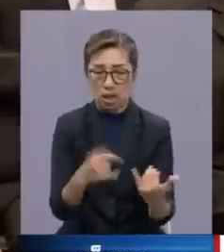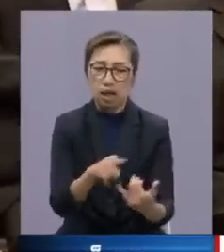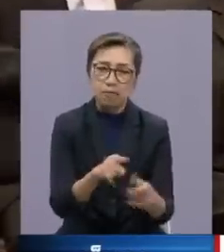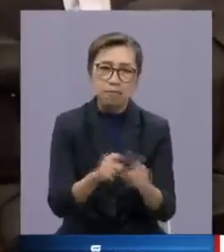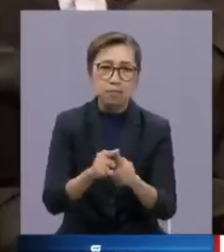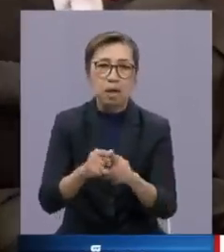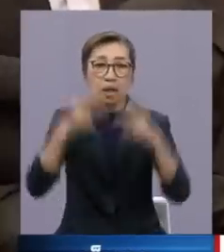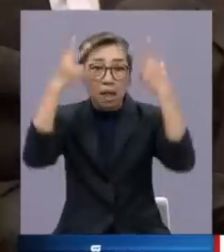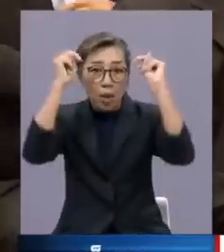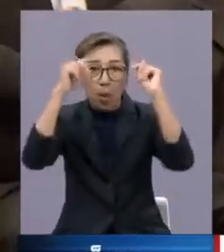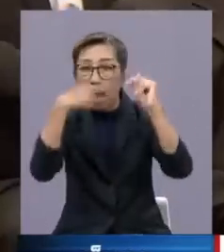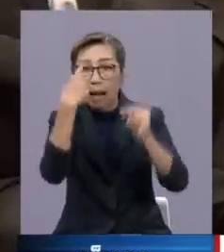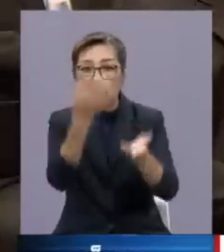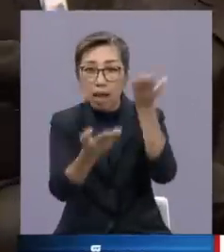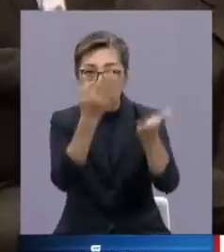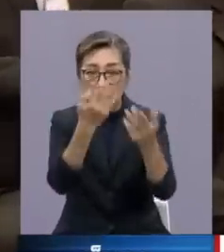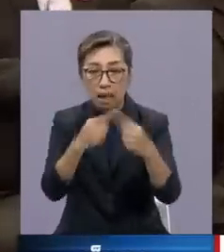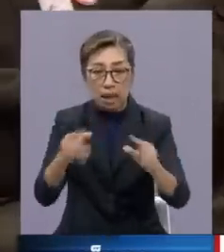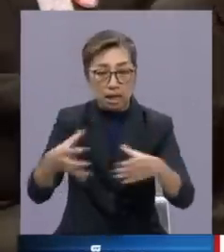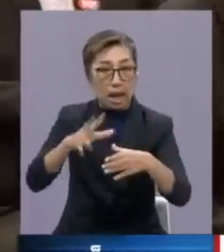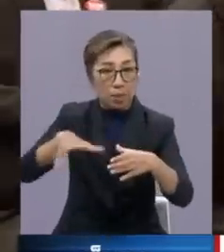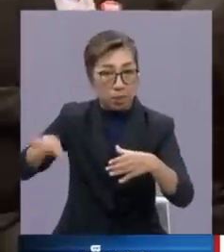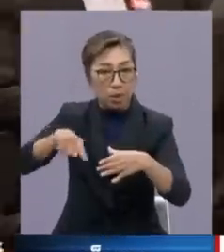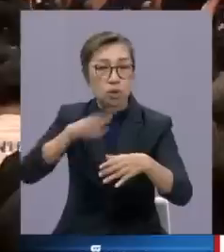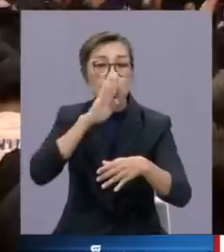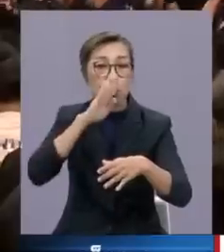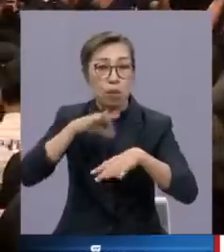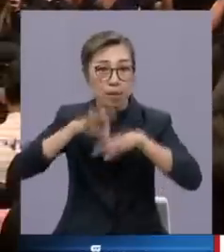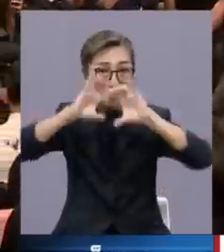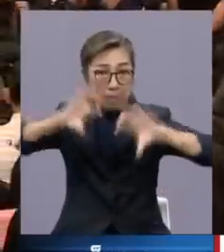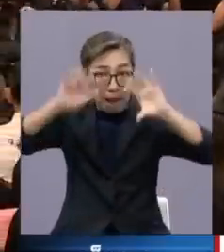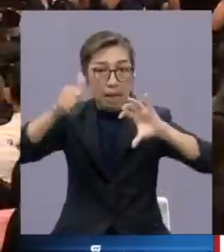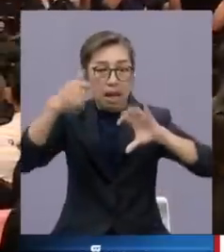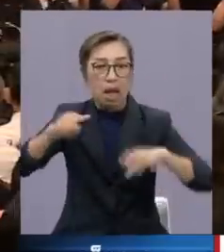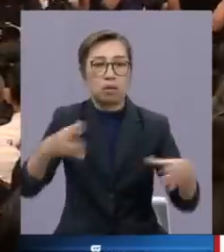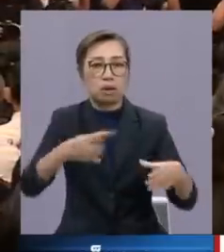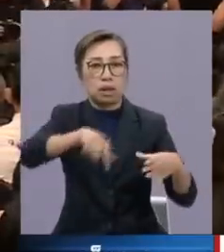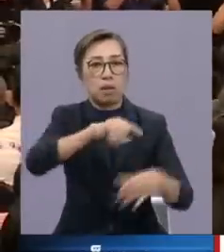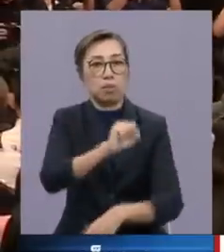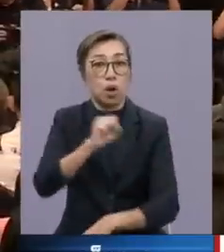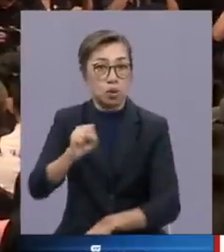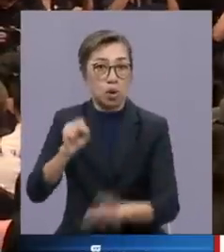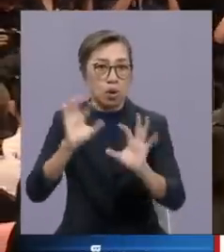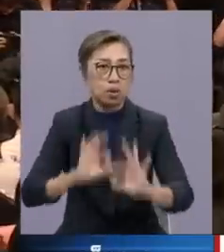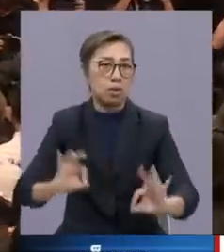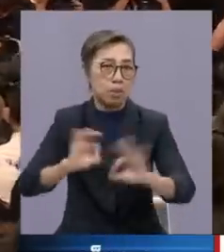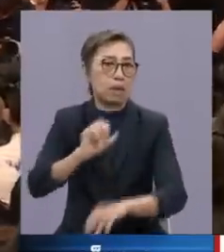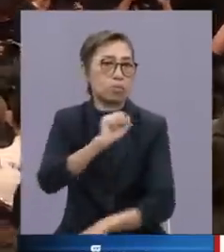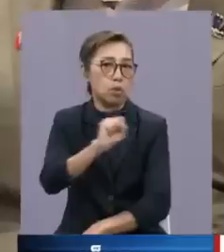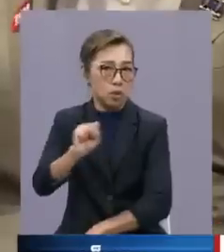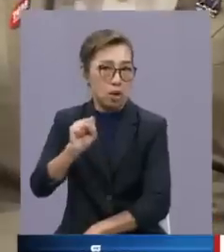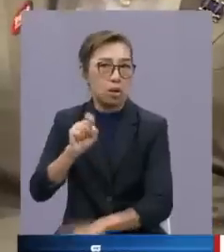ไม่ว่านายกจะชื่ออะไรแต่เมื่อพรรคได้กลับเข้าสู่อำนาจรัฐบาลจะส่งผลให้ทีมสสโดยเฉพาะบ้านใหญ่เนี่ย